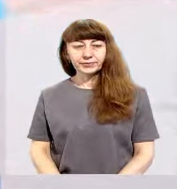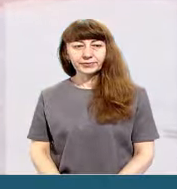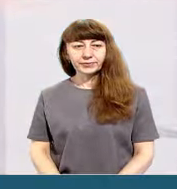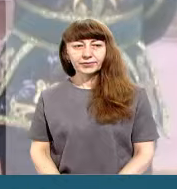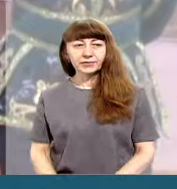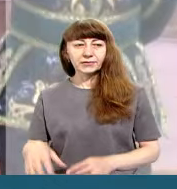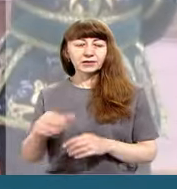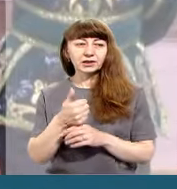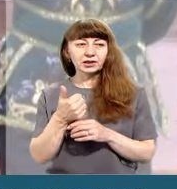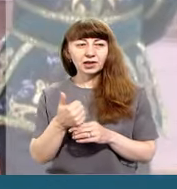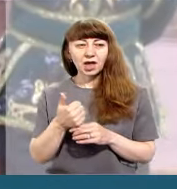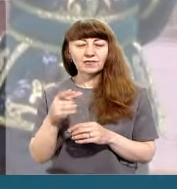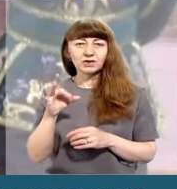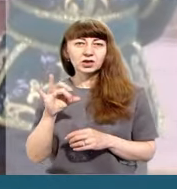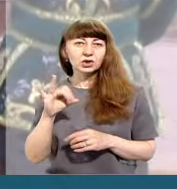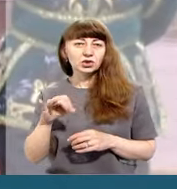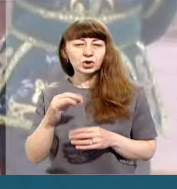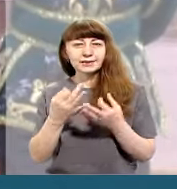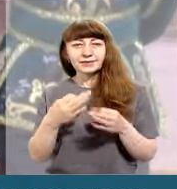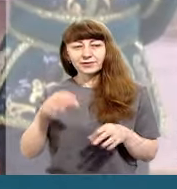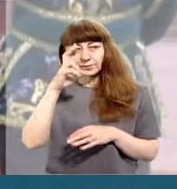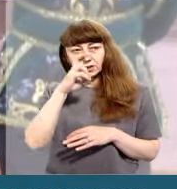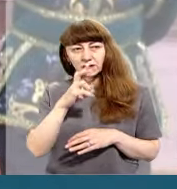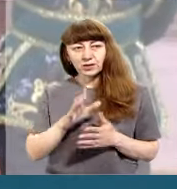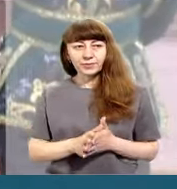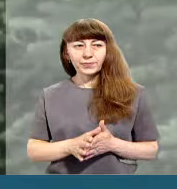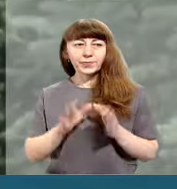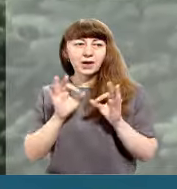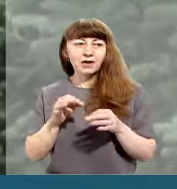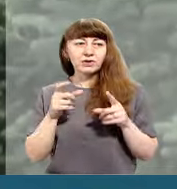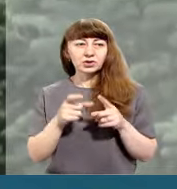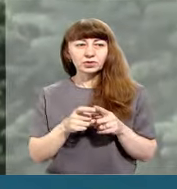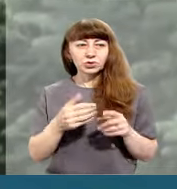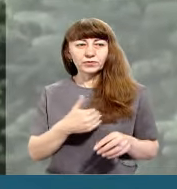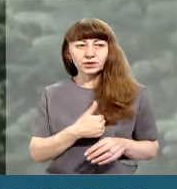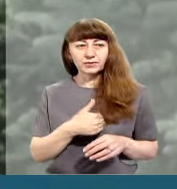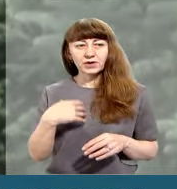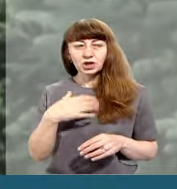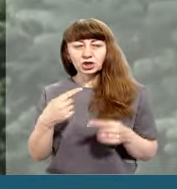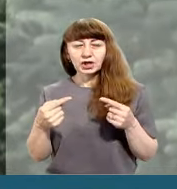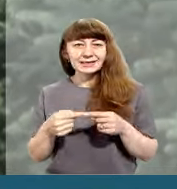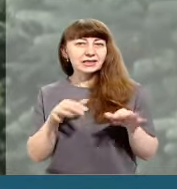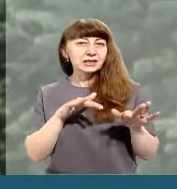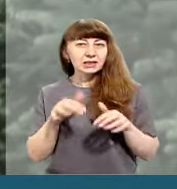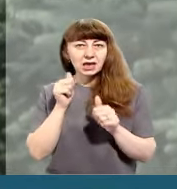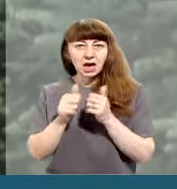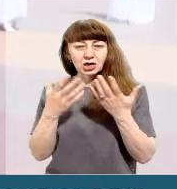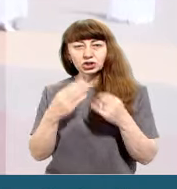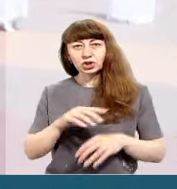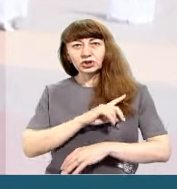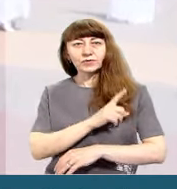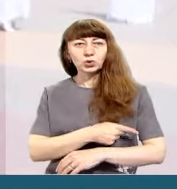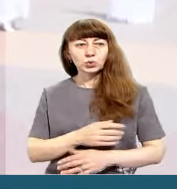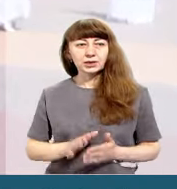В основе нашей идеологии – независимость государства. Помимо правильных слов и намерений, важны конкретные дела и каждодневные